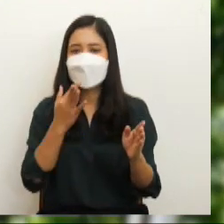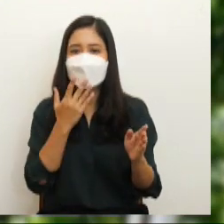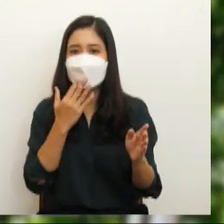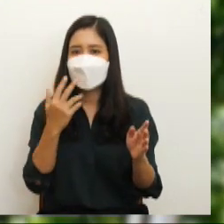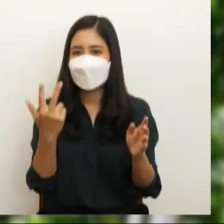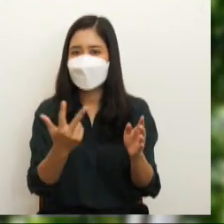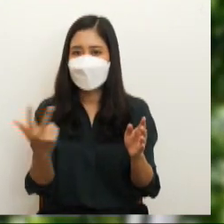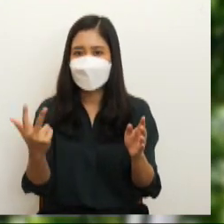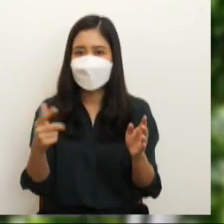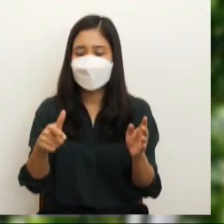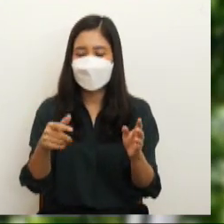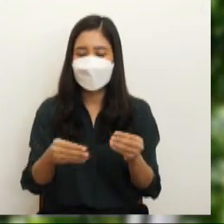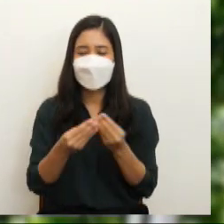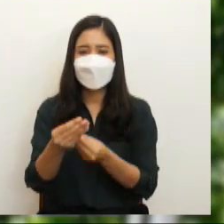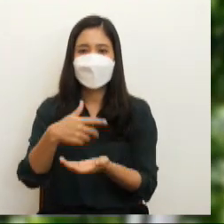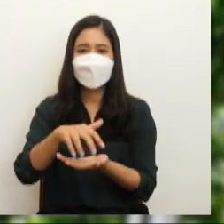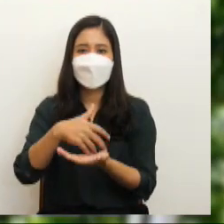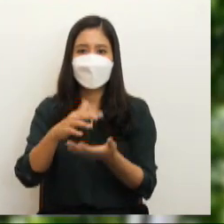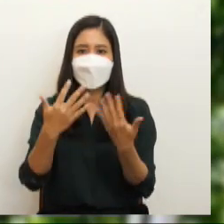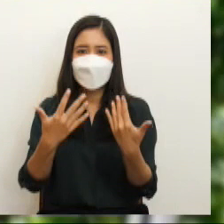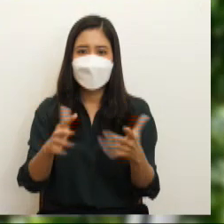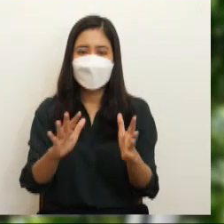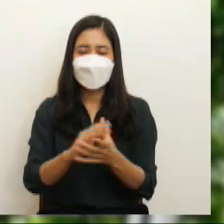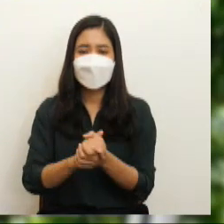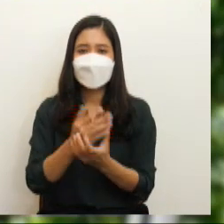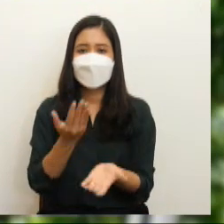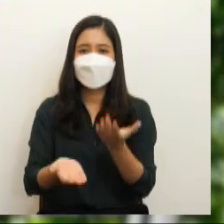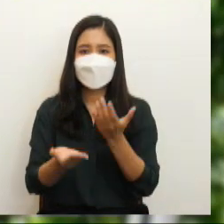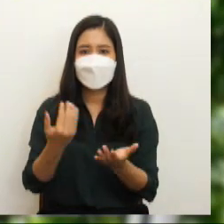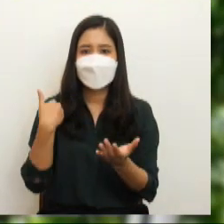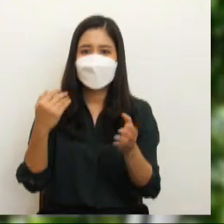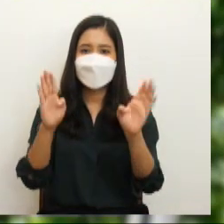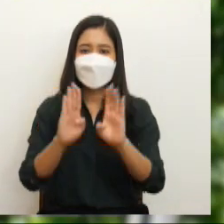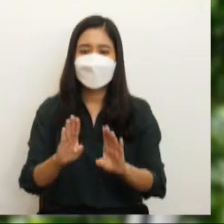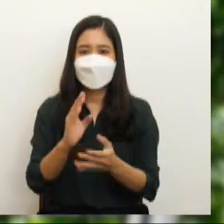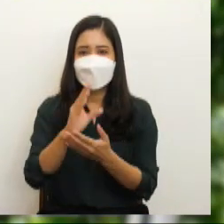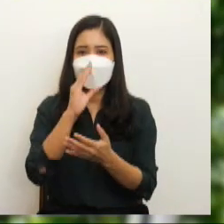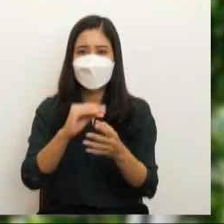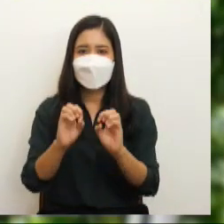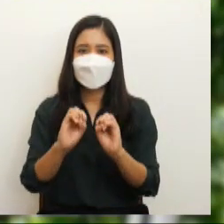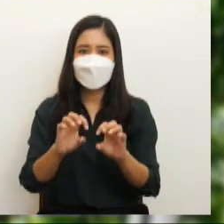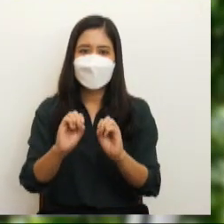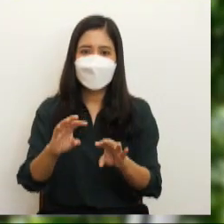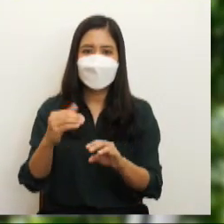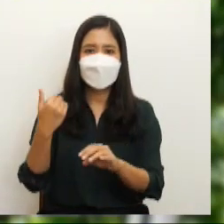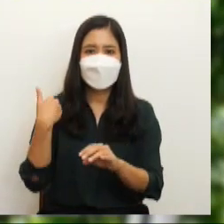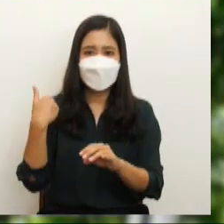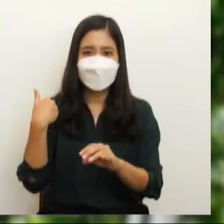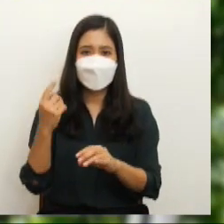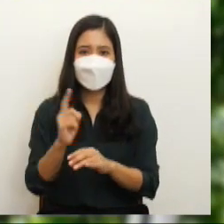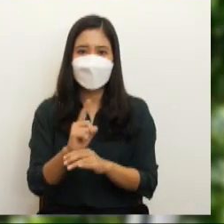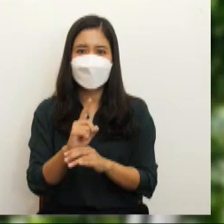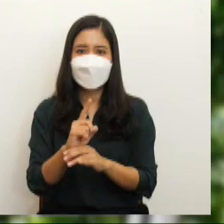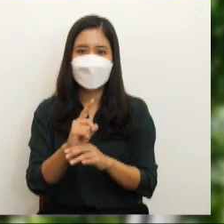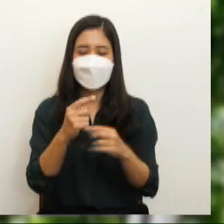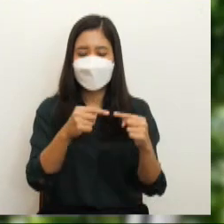ได้กรุณานำเรียนอย่างไรก็ตามเรามีรูปแบบการจัดการเรียนการสอน5รูปแบบเอาไว้ที่ท่านปลัดก็นำเรียนไปแล้วแต่สิ่งที่เรานำสู่